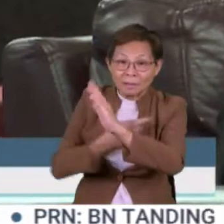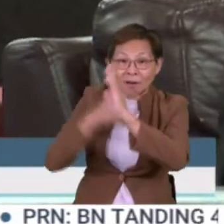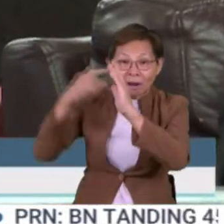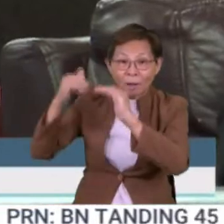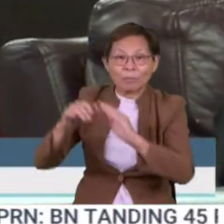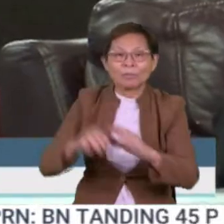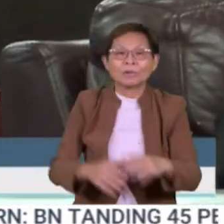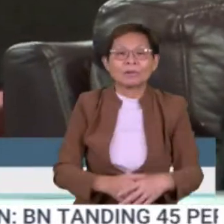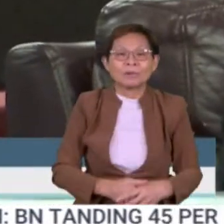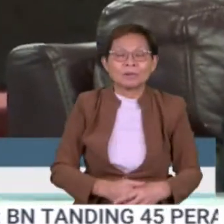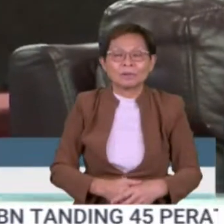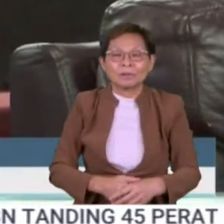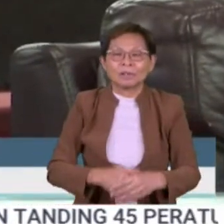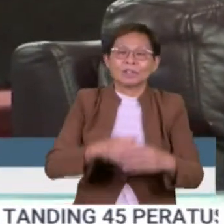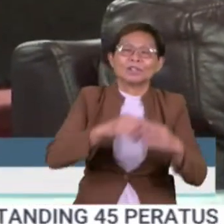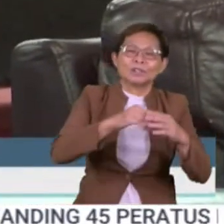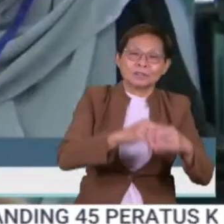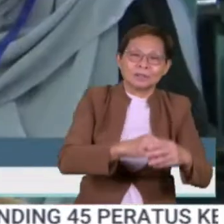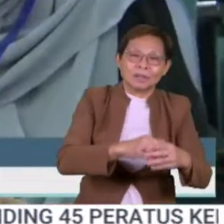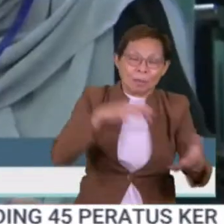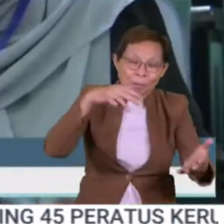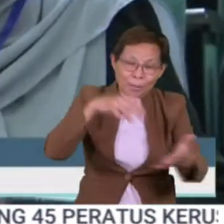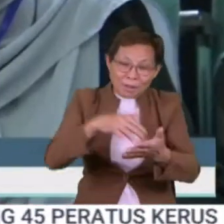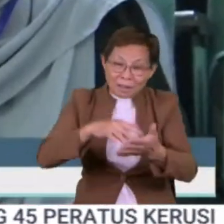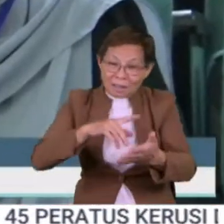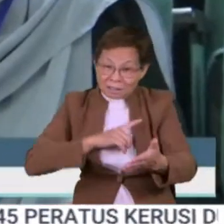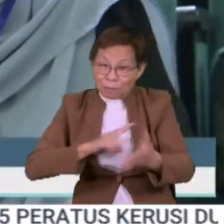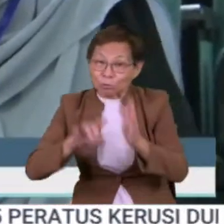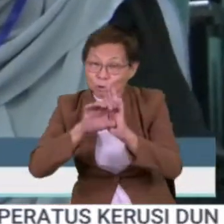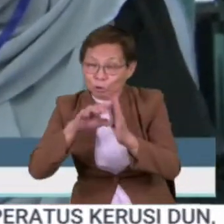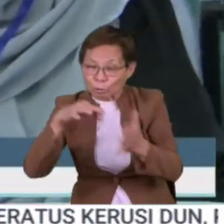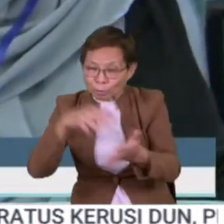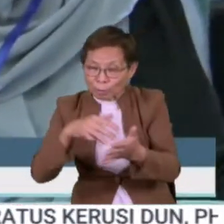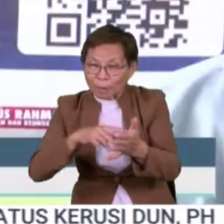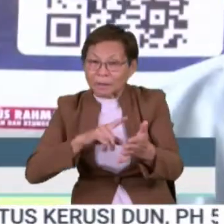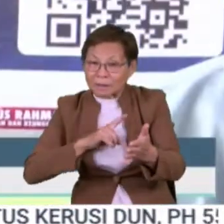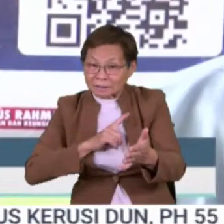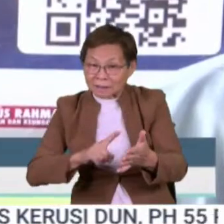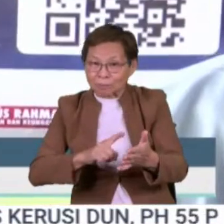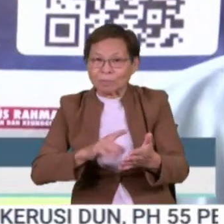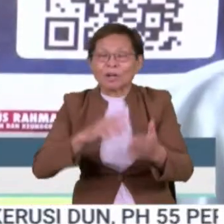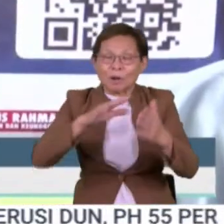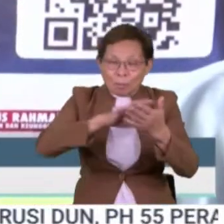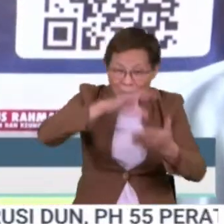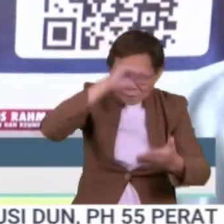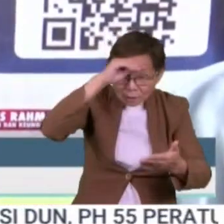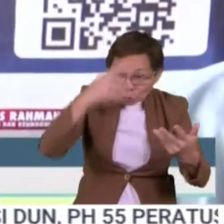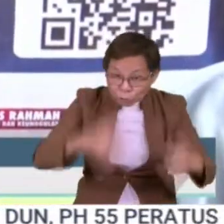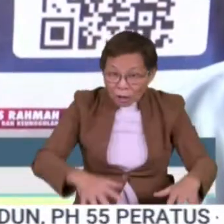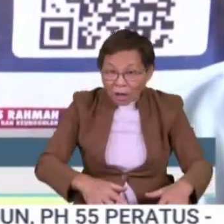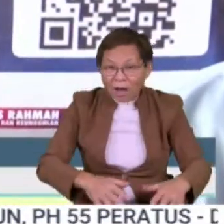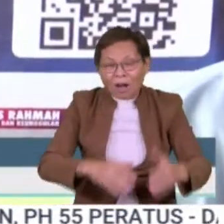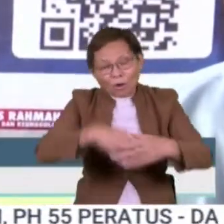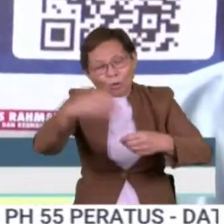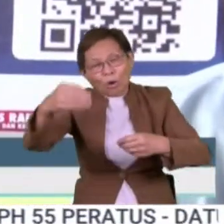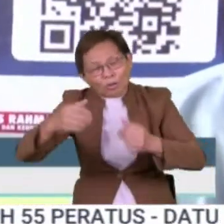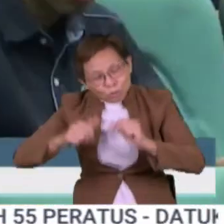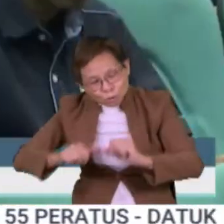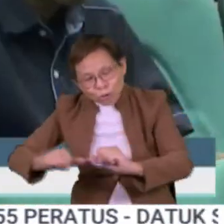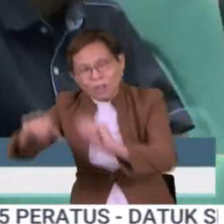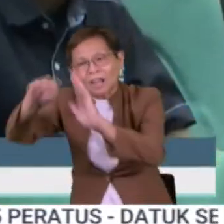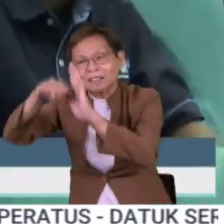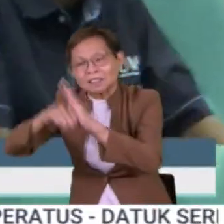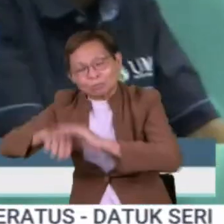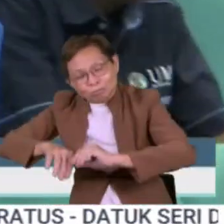keluaran yang pasti contohnya pengajian Islam ya mereka keluar dapat meneruskan agenda dakwah